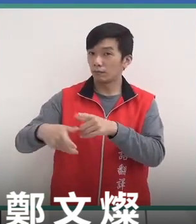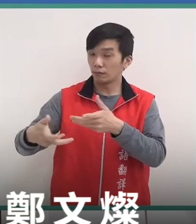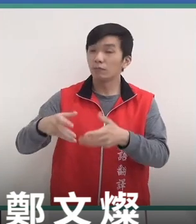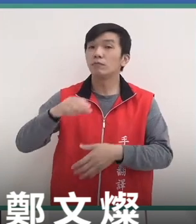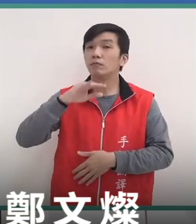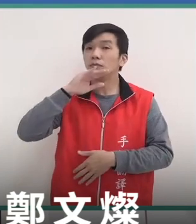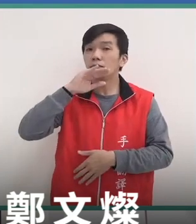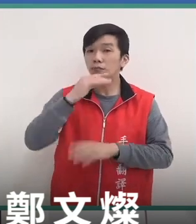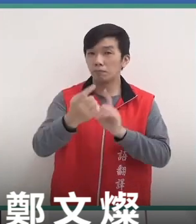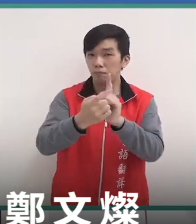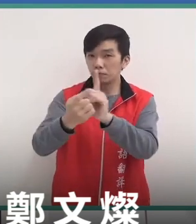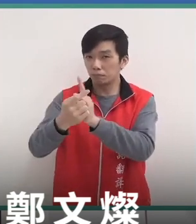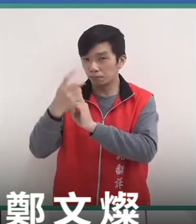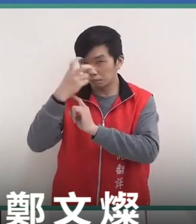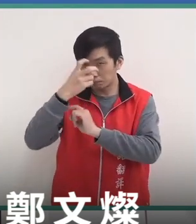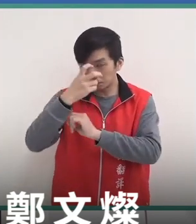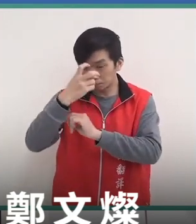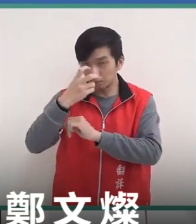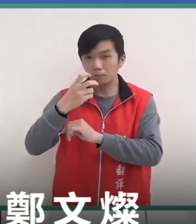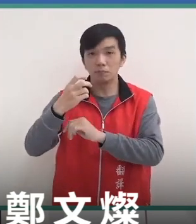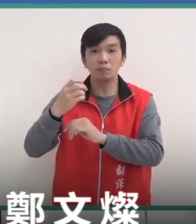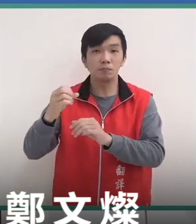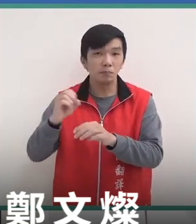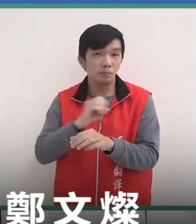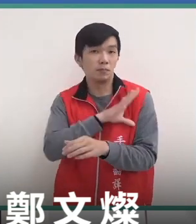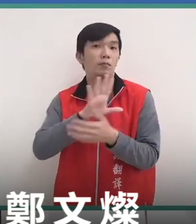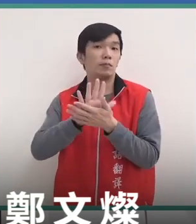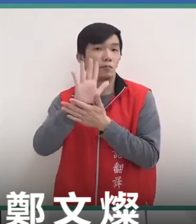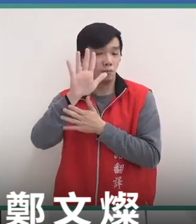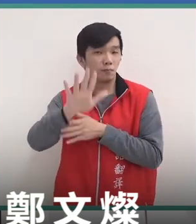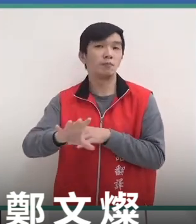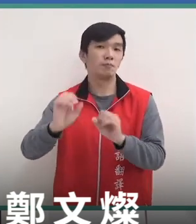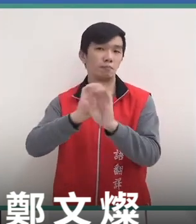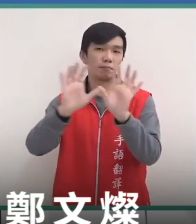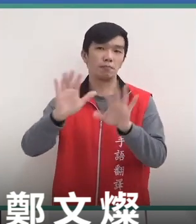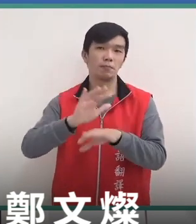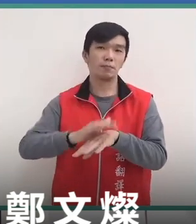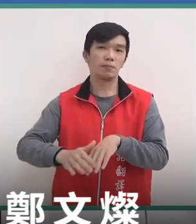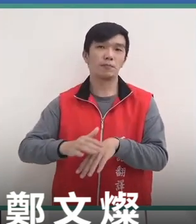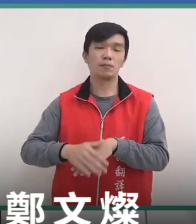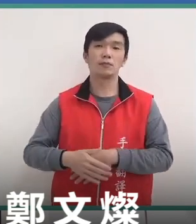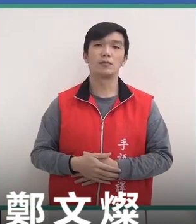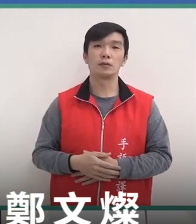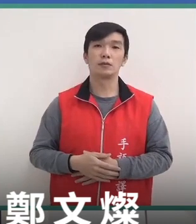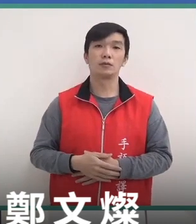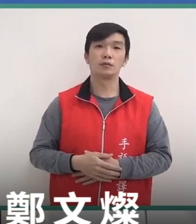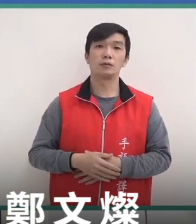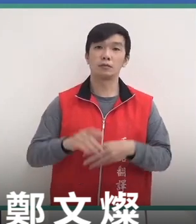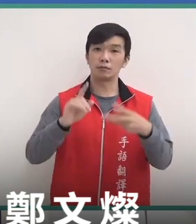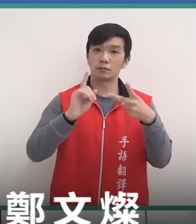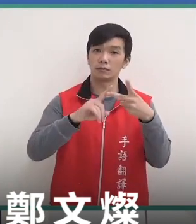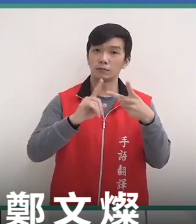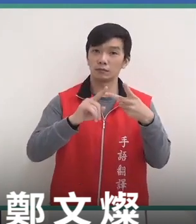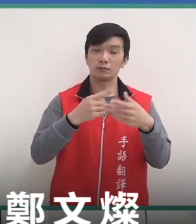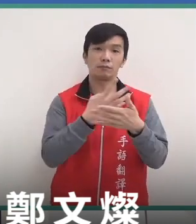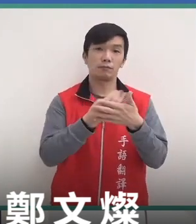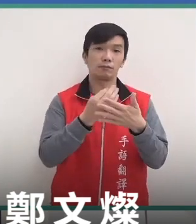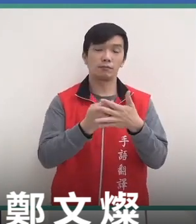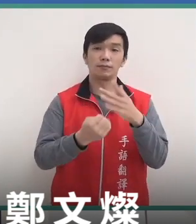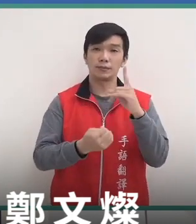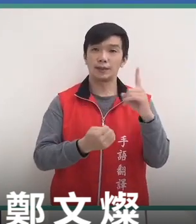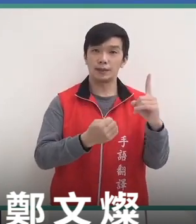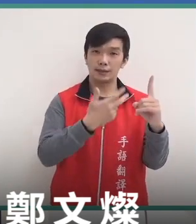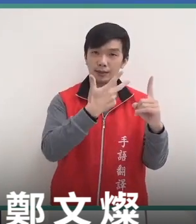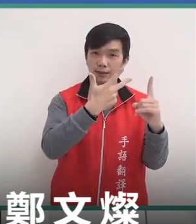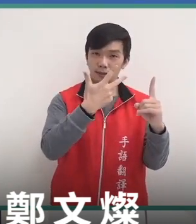出来以后再跟大家报告。另外一位是17717的这个行员他的